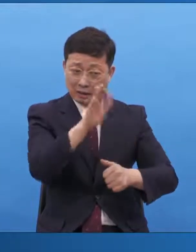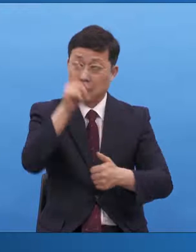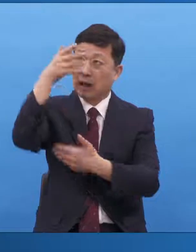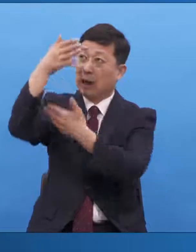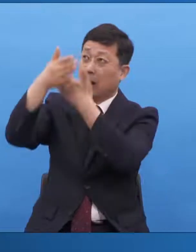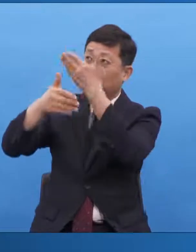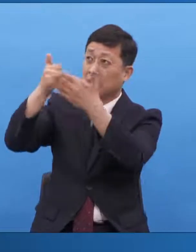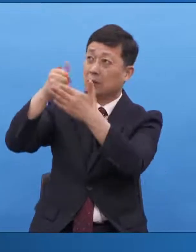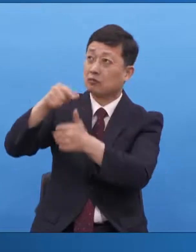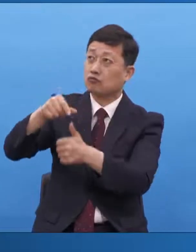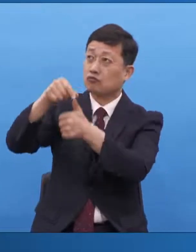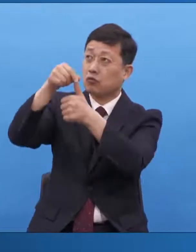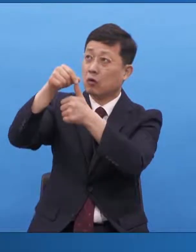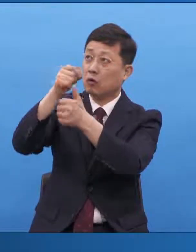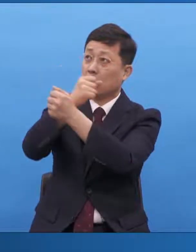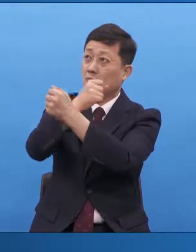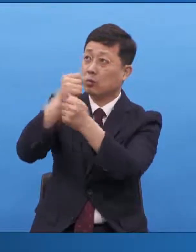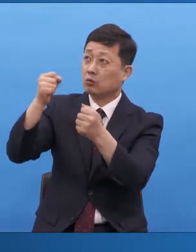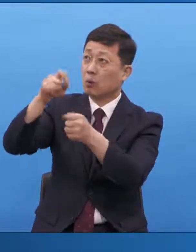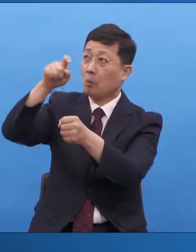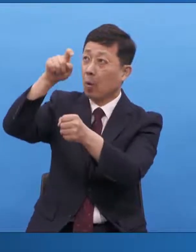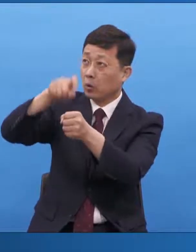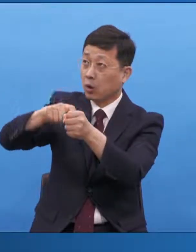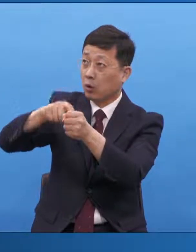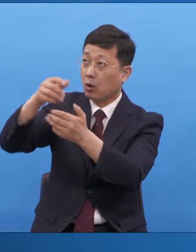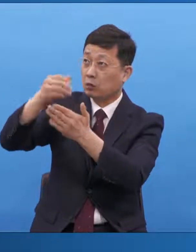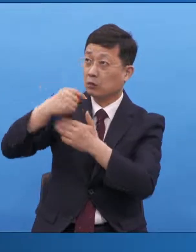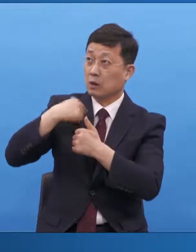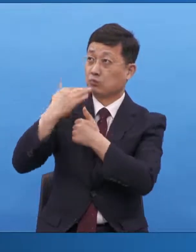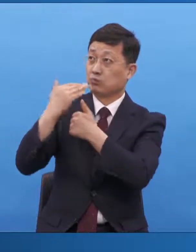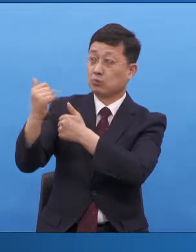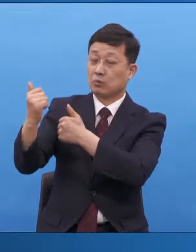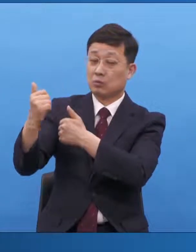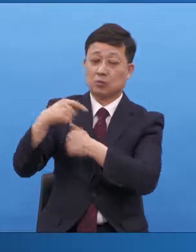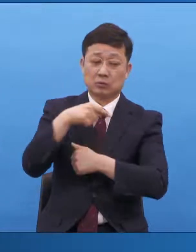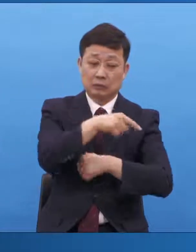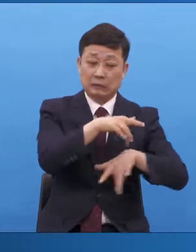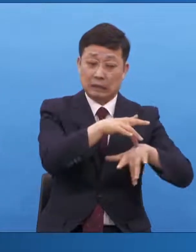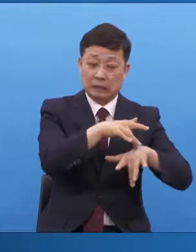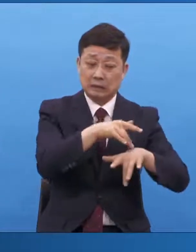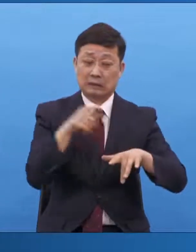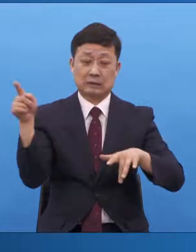목적, 용서를 목적으로 하십니다. But God's goal is salvation, forgiveness.